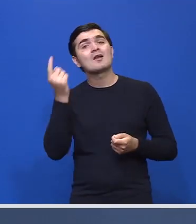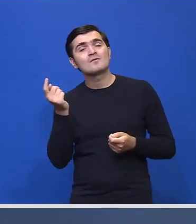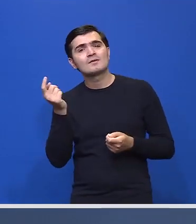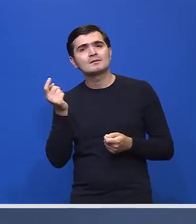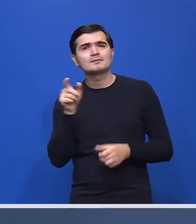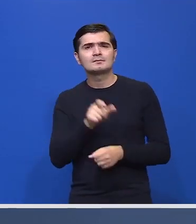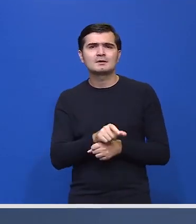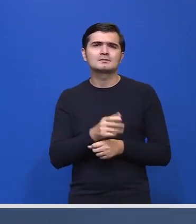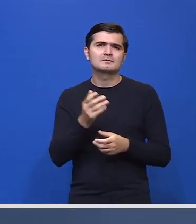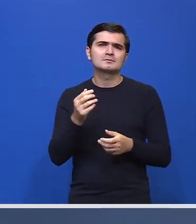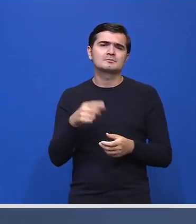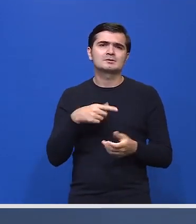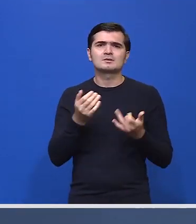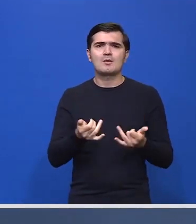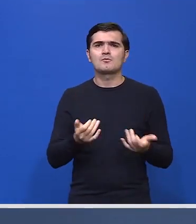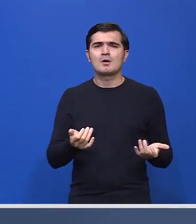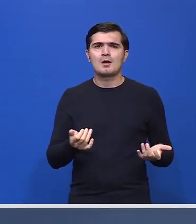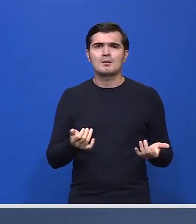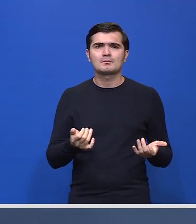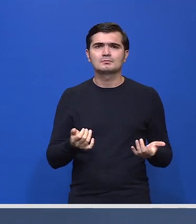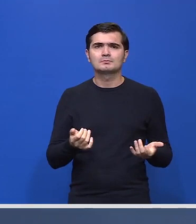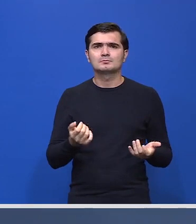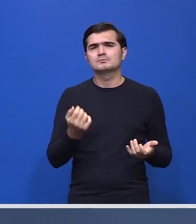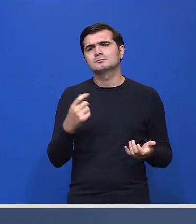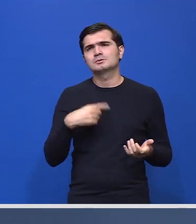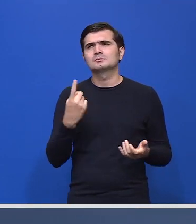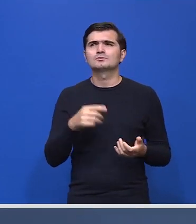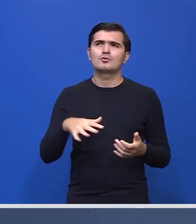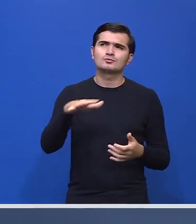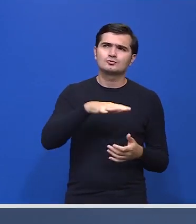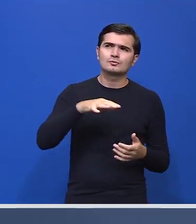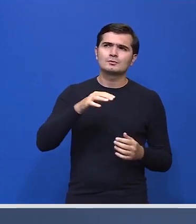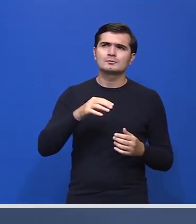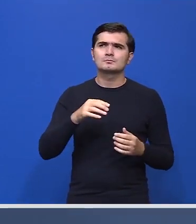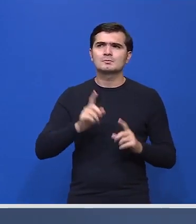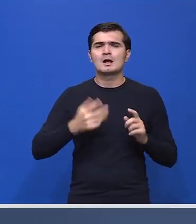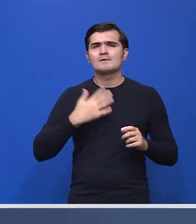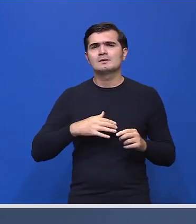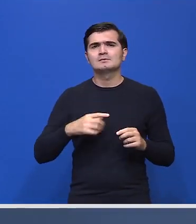care sunt. Sunt într-o zonă, dacă vreți, de piață.